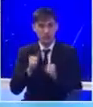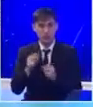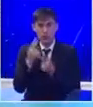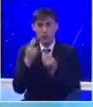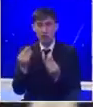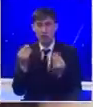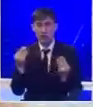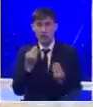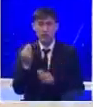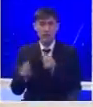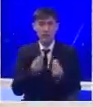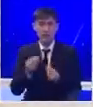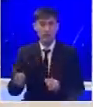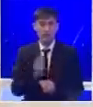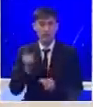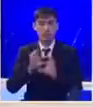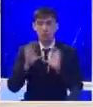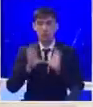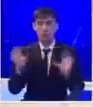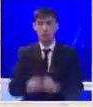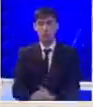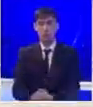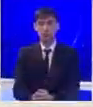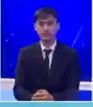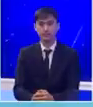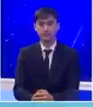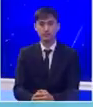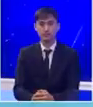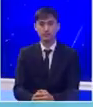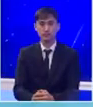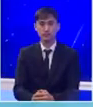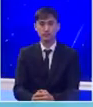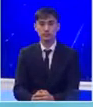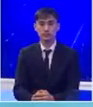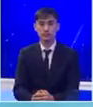увлекательными играми мастеров волейбола. Лилия Штогрина, Абзал Нусипов, телеканал ЖТСУ.